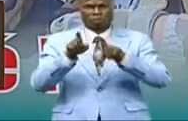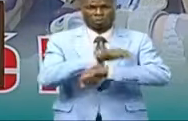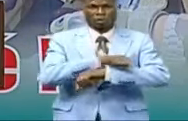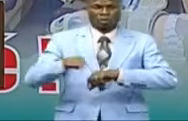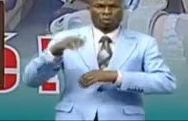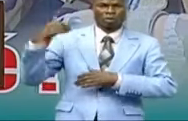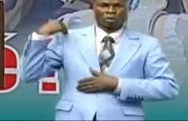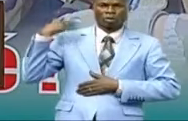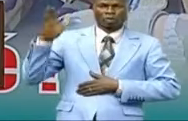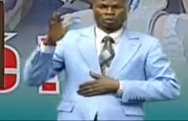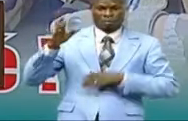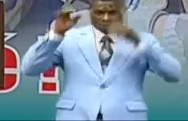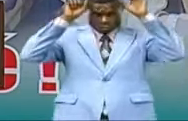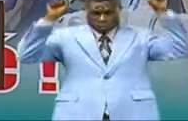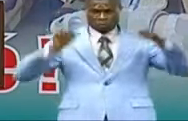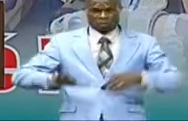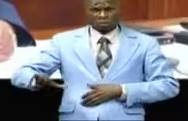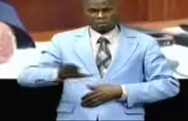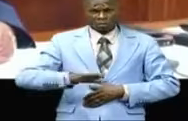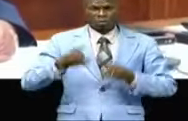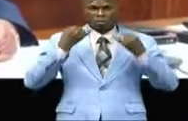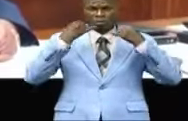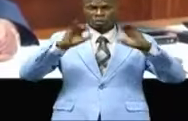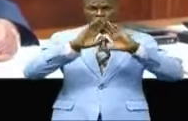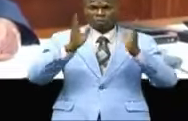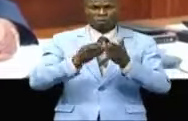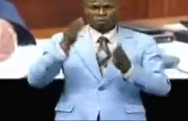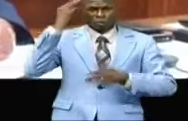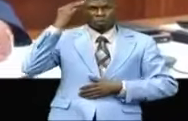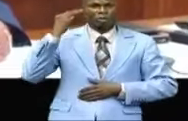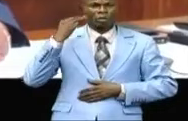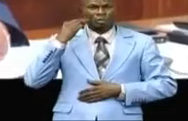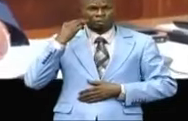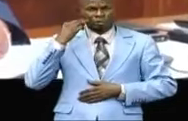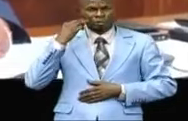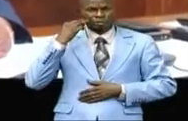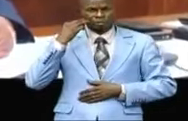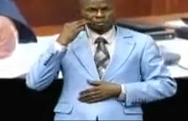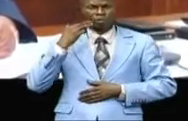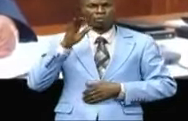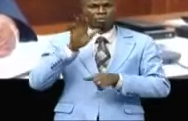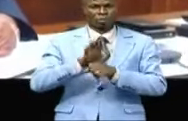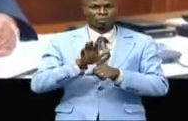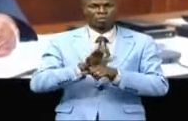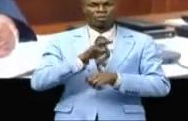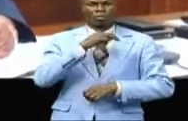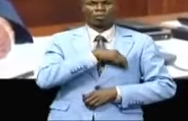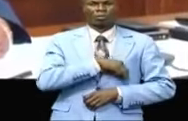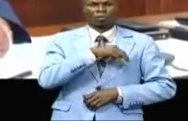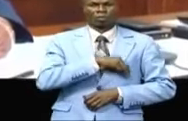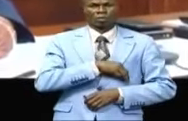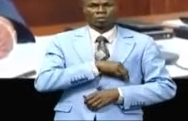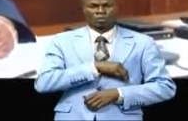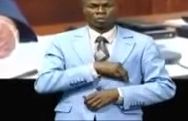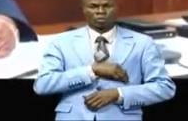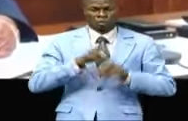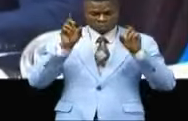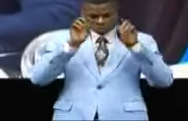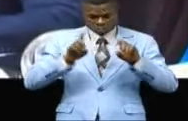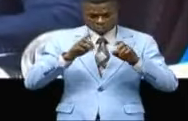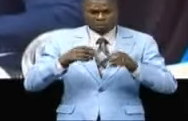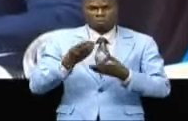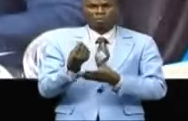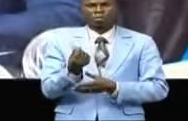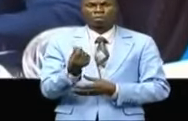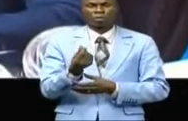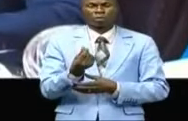publics. Le président de la République a informé le membre du Conseil que les différentes missions de la patrouille financière au niveau